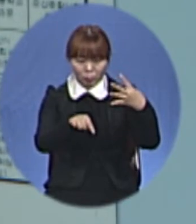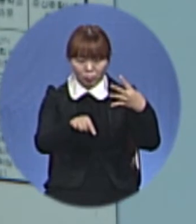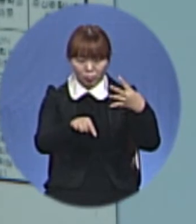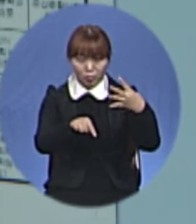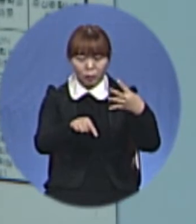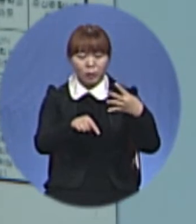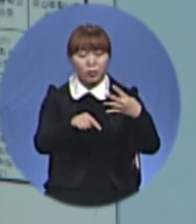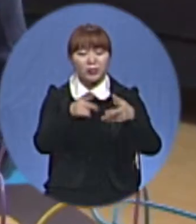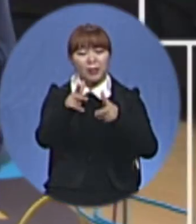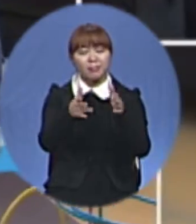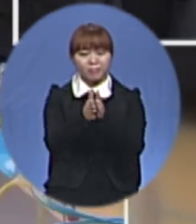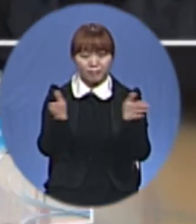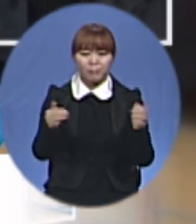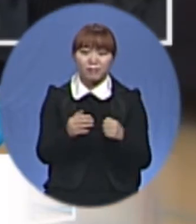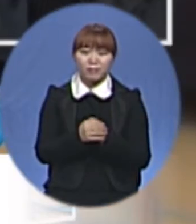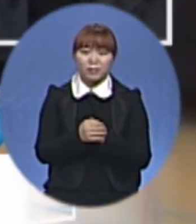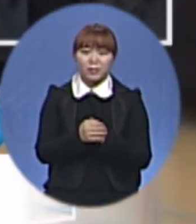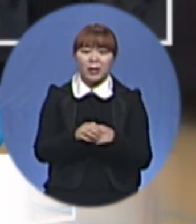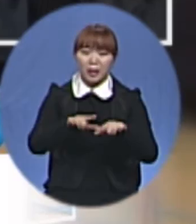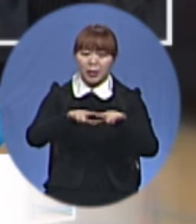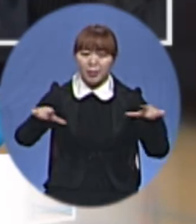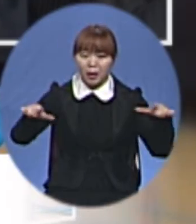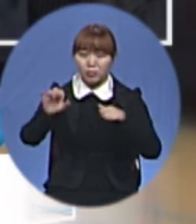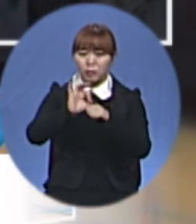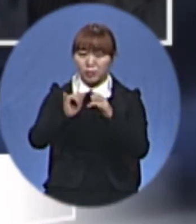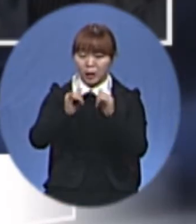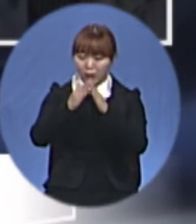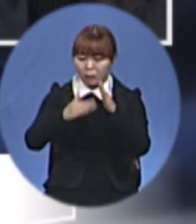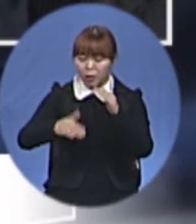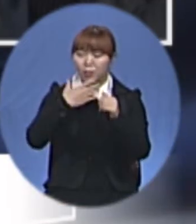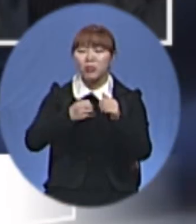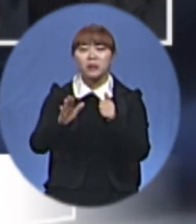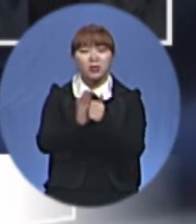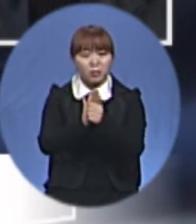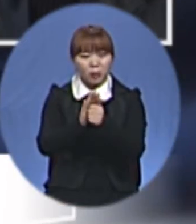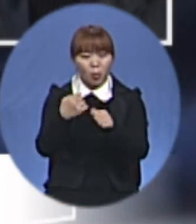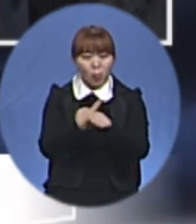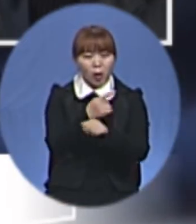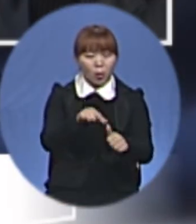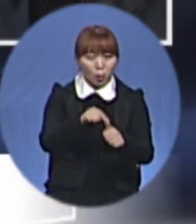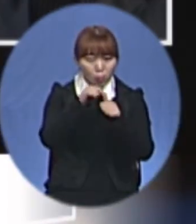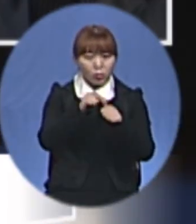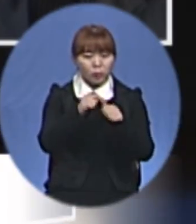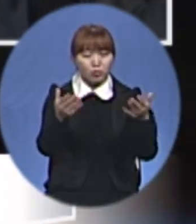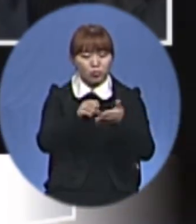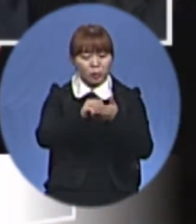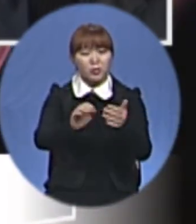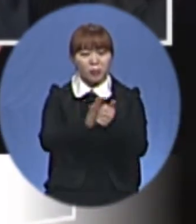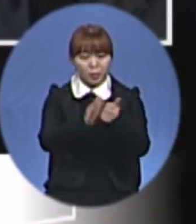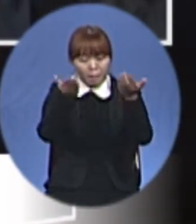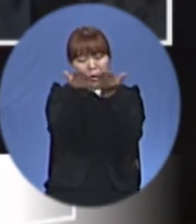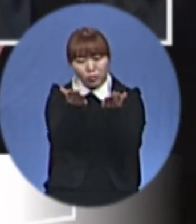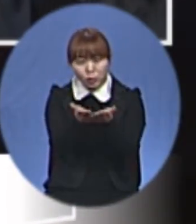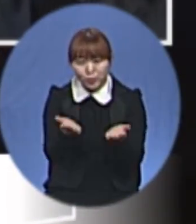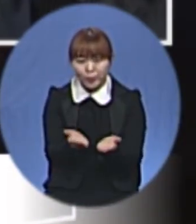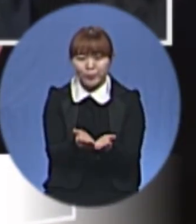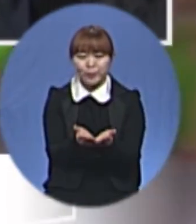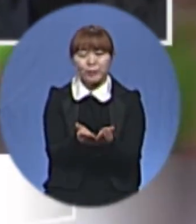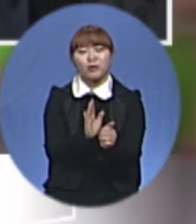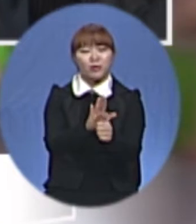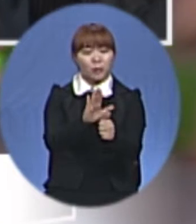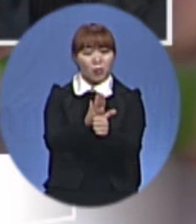진행합니다. 일반 수급자 가정에게 복지 서비스와 그 이후에 고용과 취업 서비스를 맞춤형으로 지원하는 데